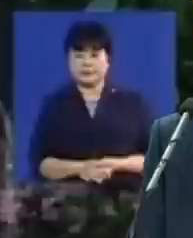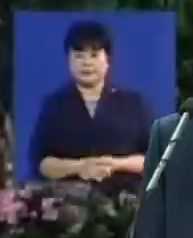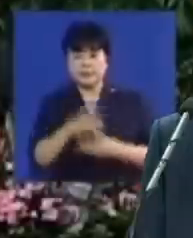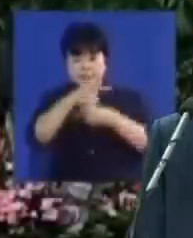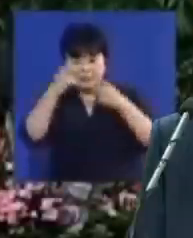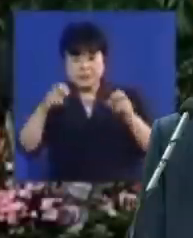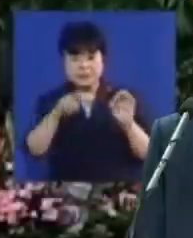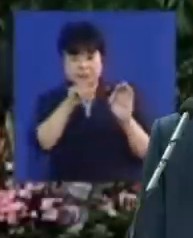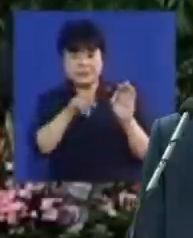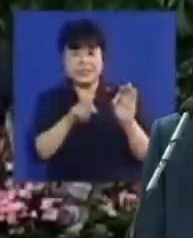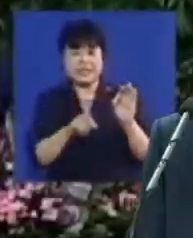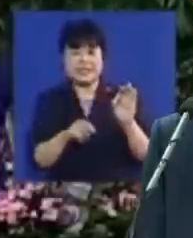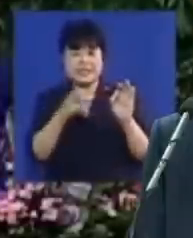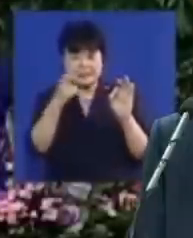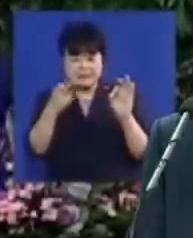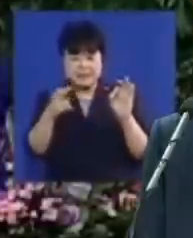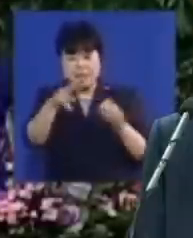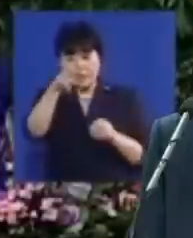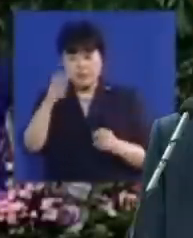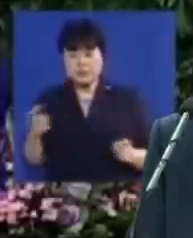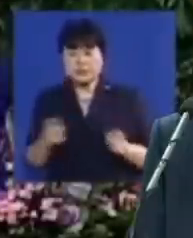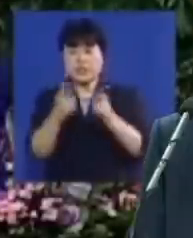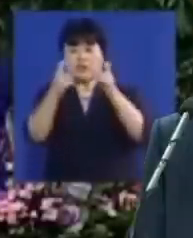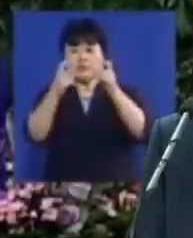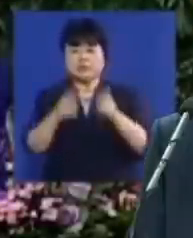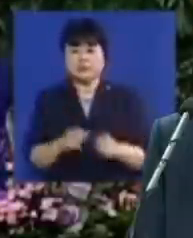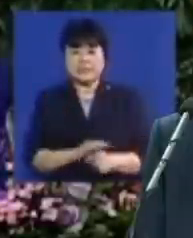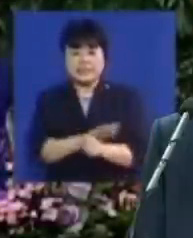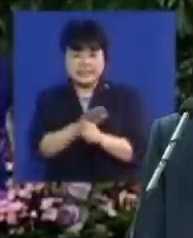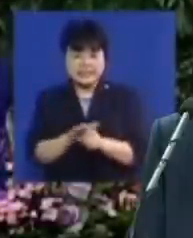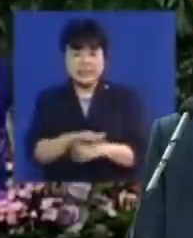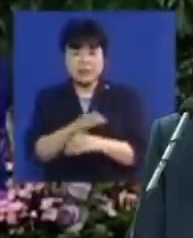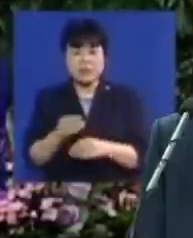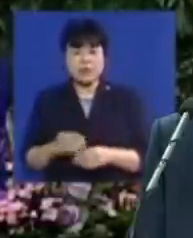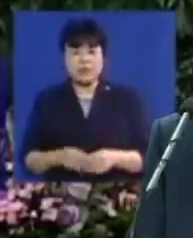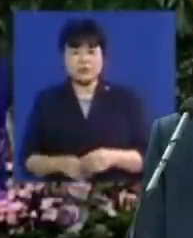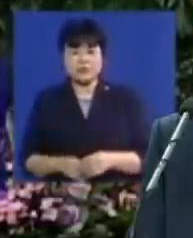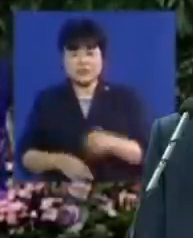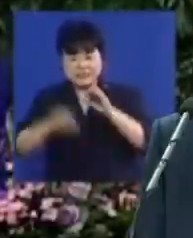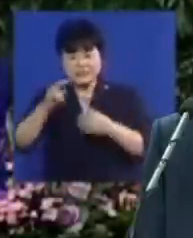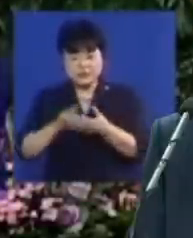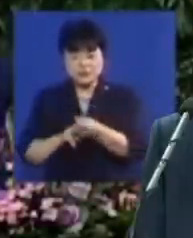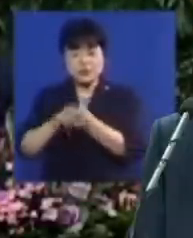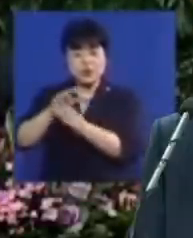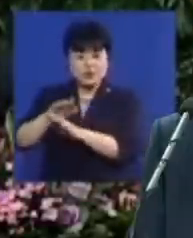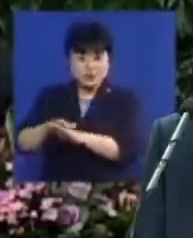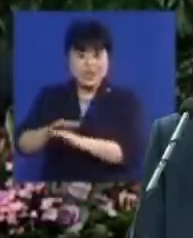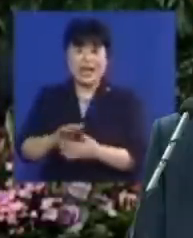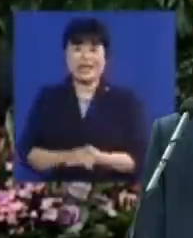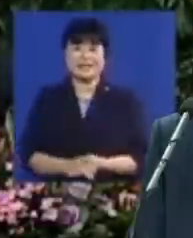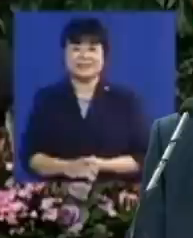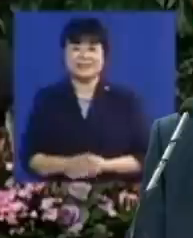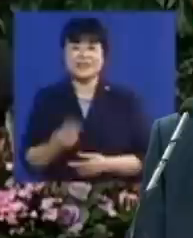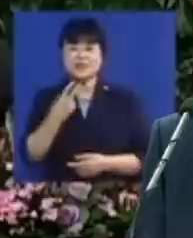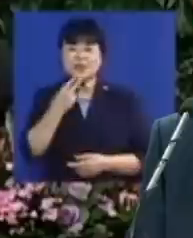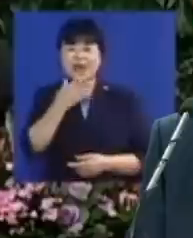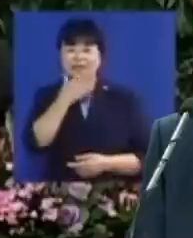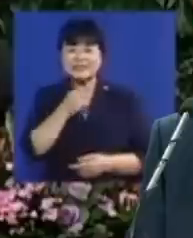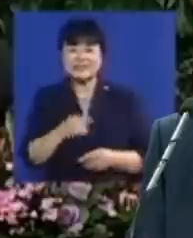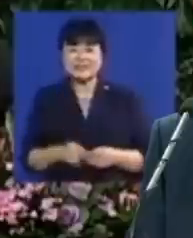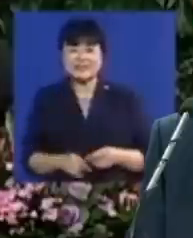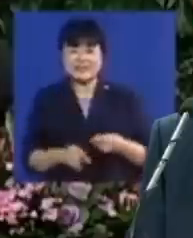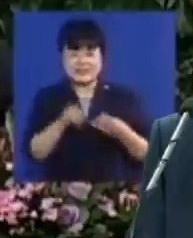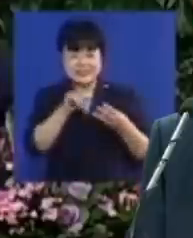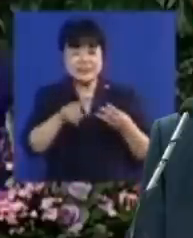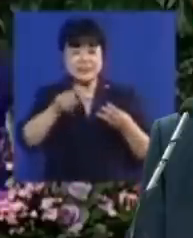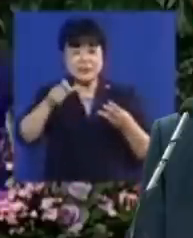잠언서 10장 12절에 미움은 다툼을 일으켜도 사랑은 모든 허물을 가리느니라. 요한 1서 3장